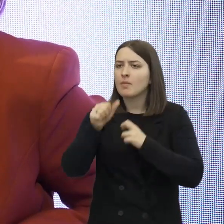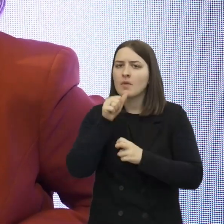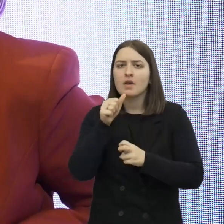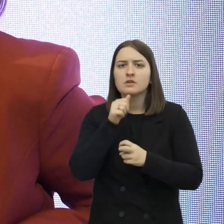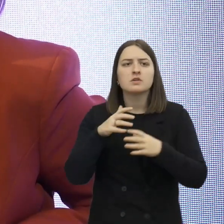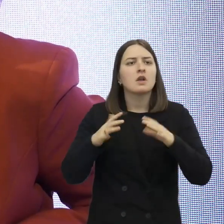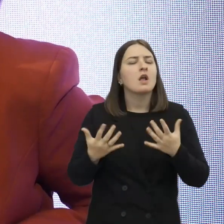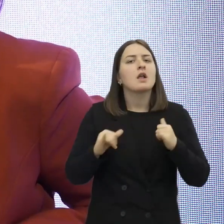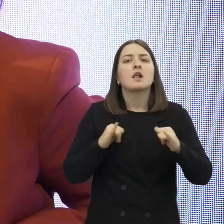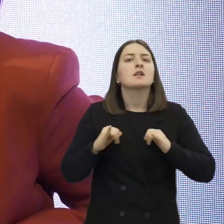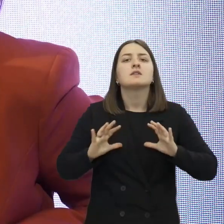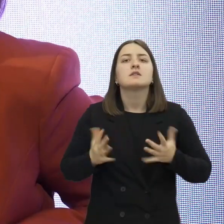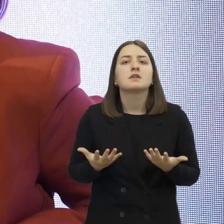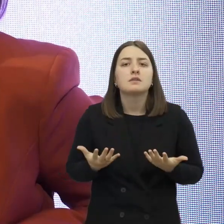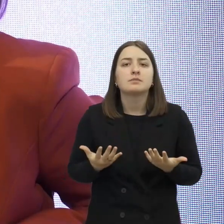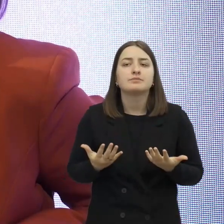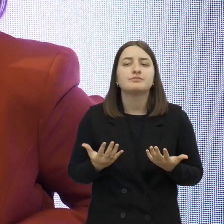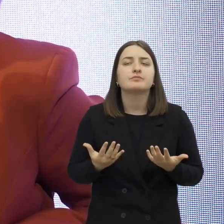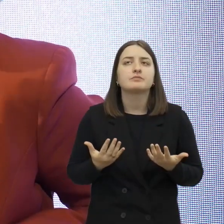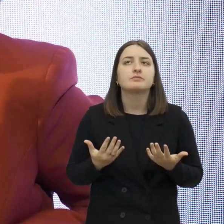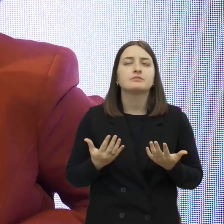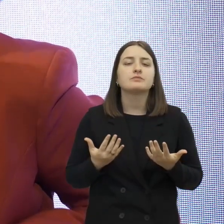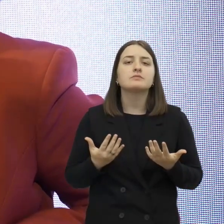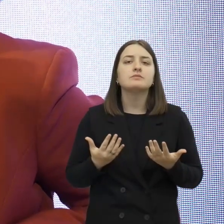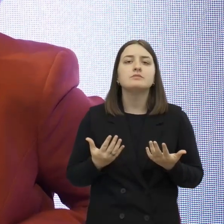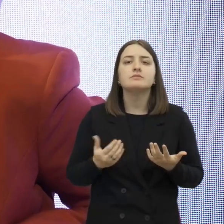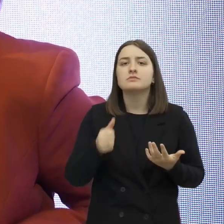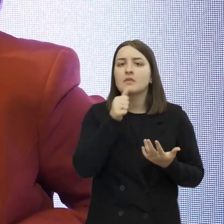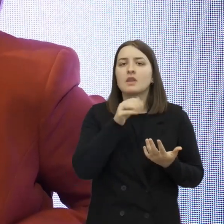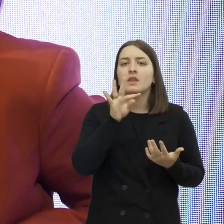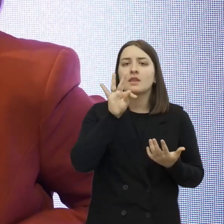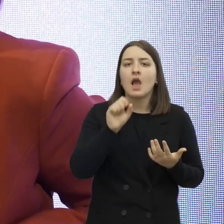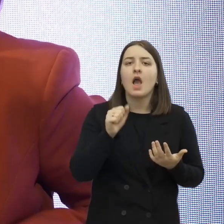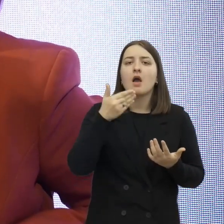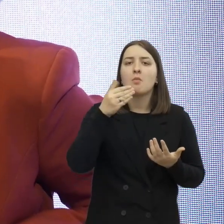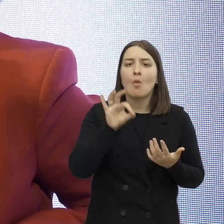ta, pavyzdžiui, sistema irgi tamų ir kitos